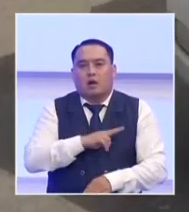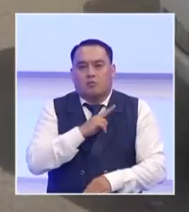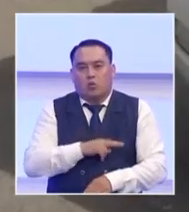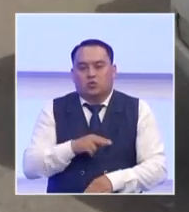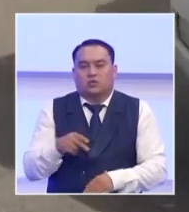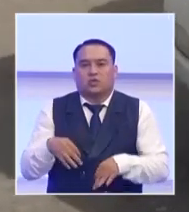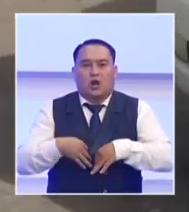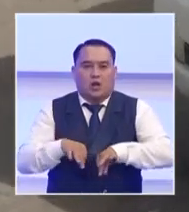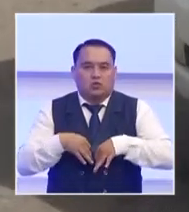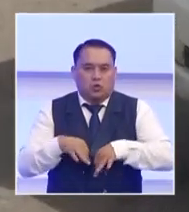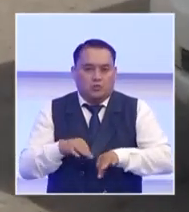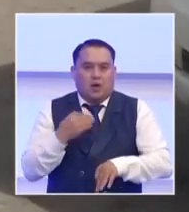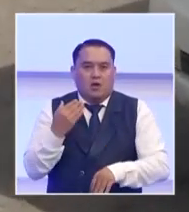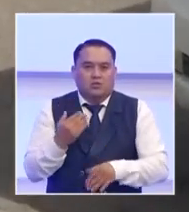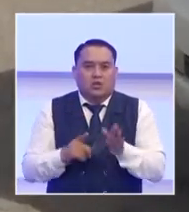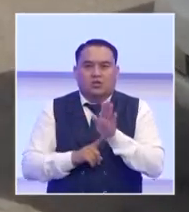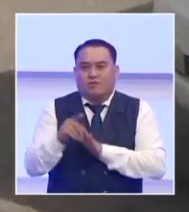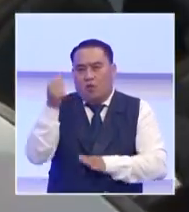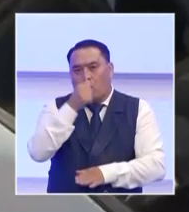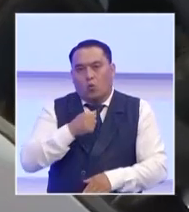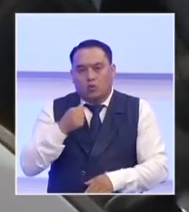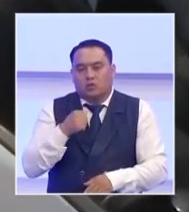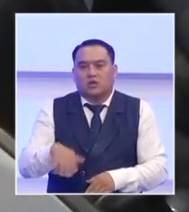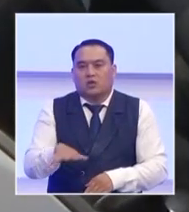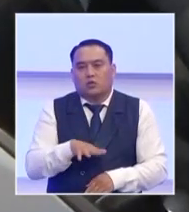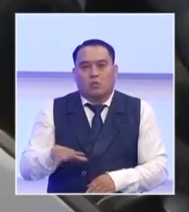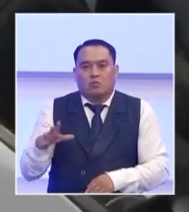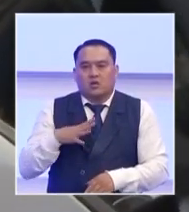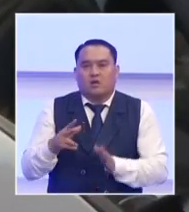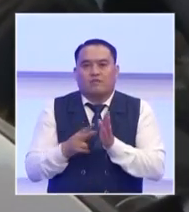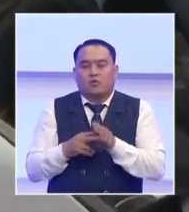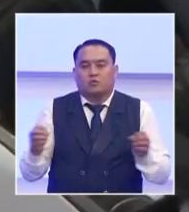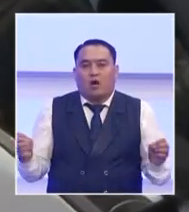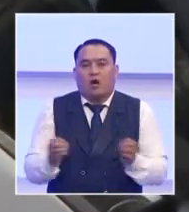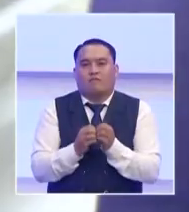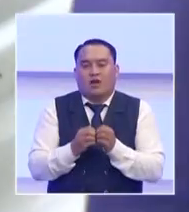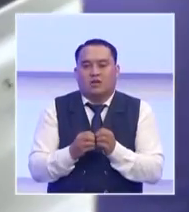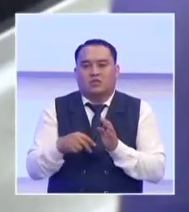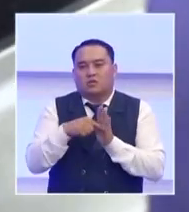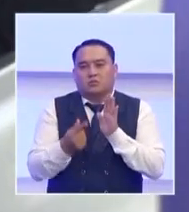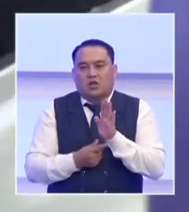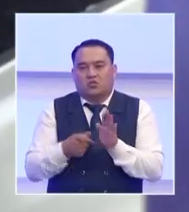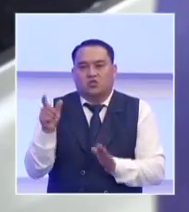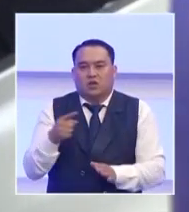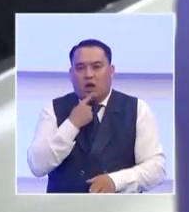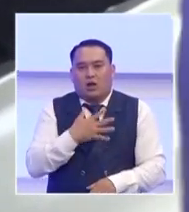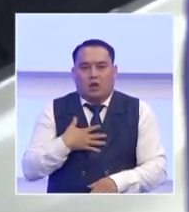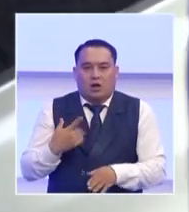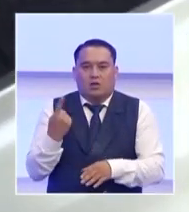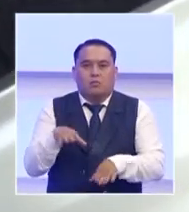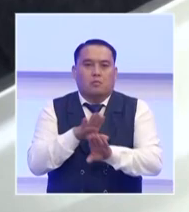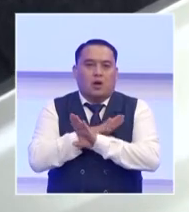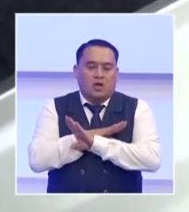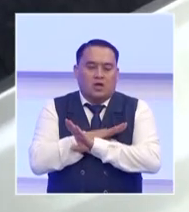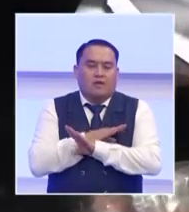дорожно-транспортных происшествий начала года на территории района произошло 8 алвари в итоге 17 человек пострадали один погиб